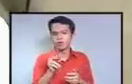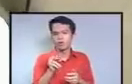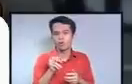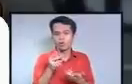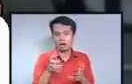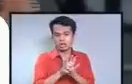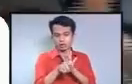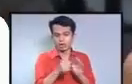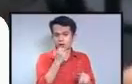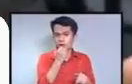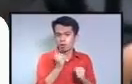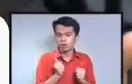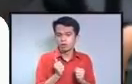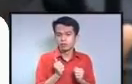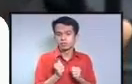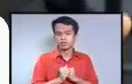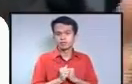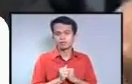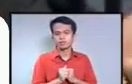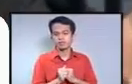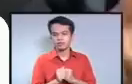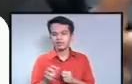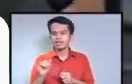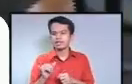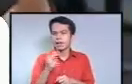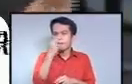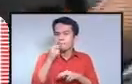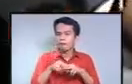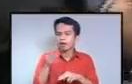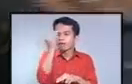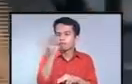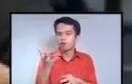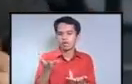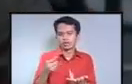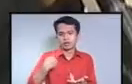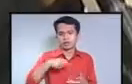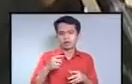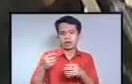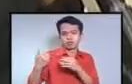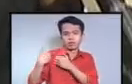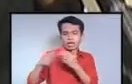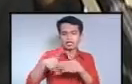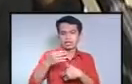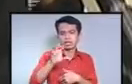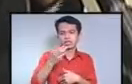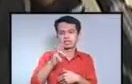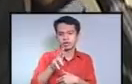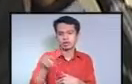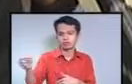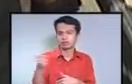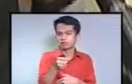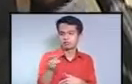uproar, na-politicize yung isyo. Pabirong hirit tuloy sa kanya ni Lacson. You should be appointed the next CHR chairman, Mr.